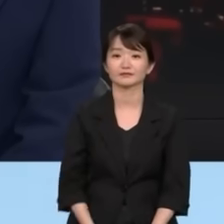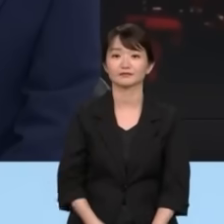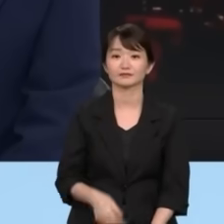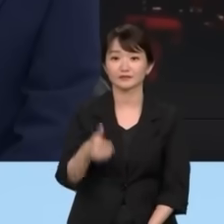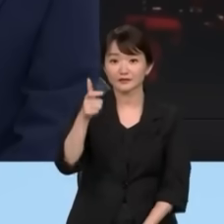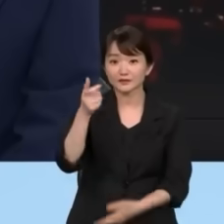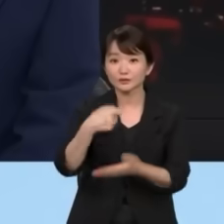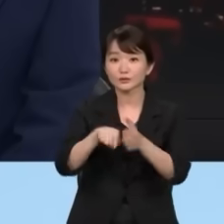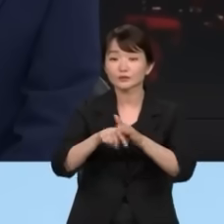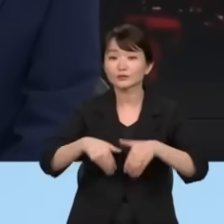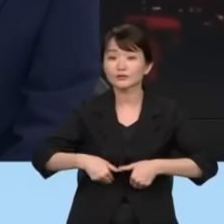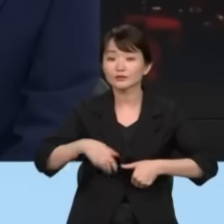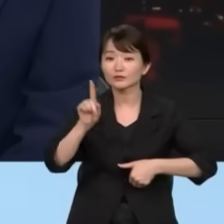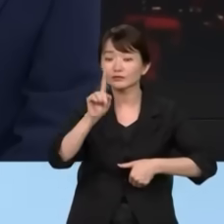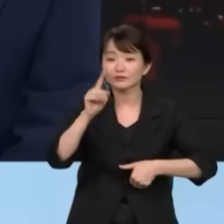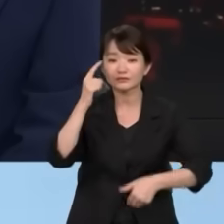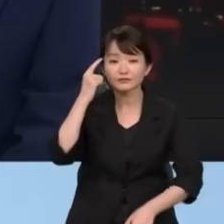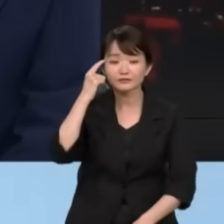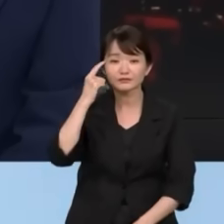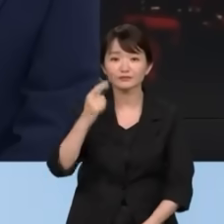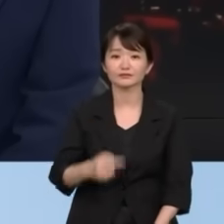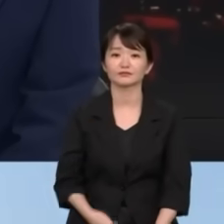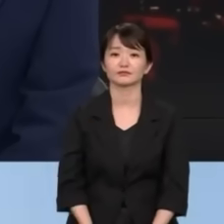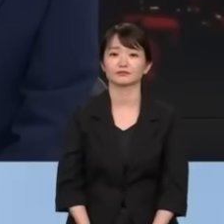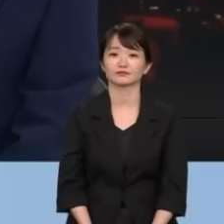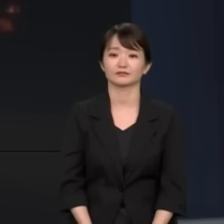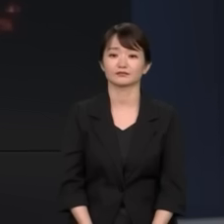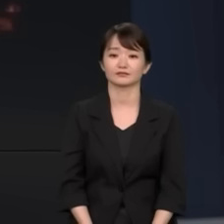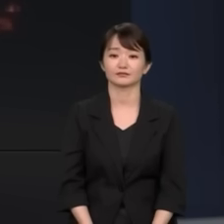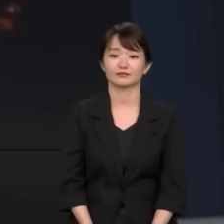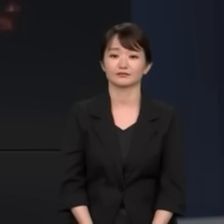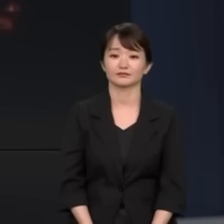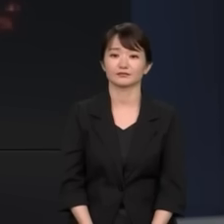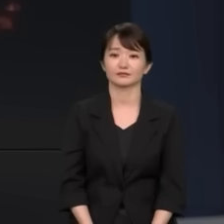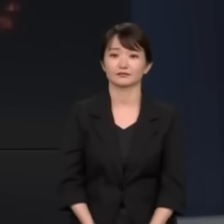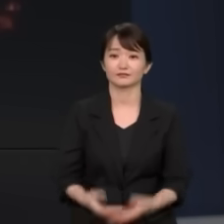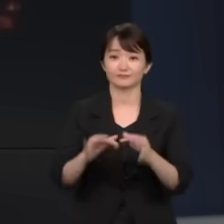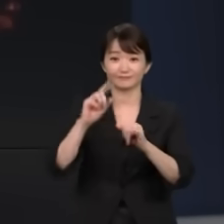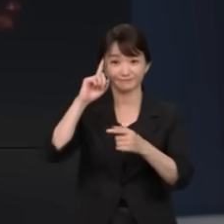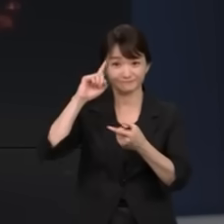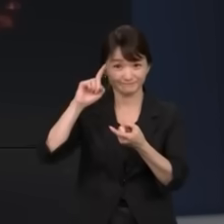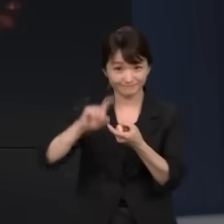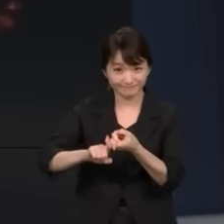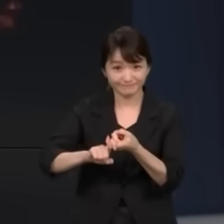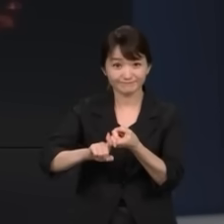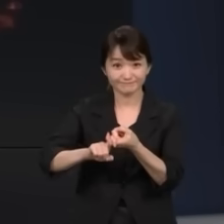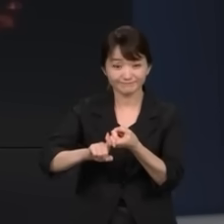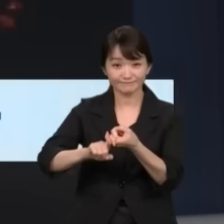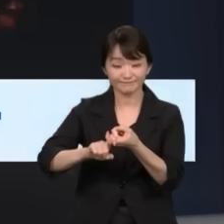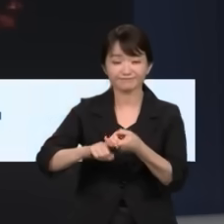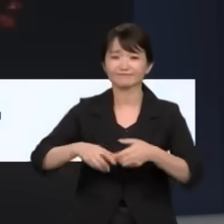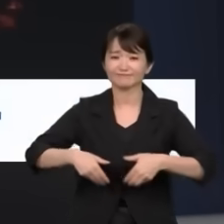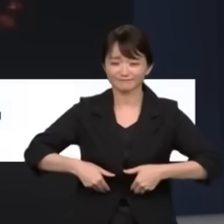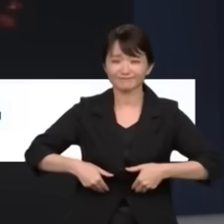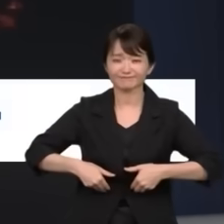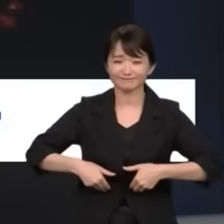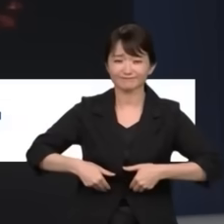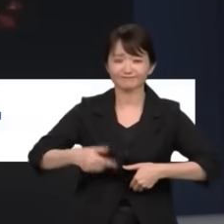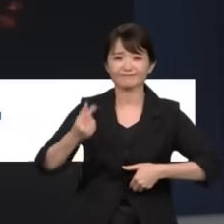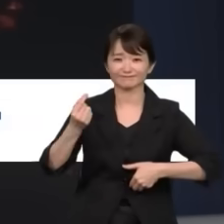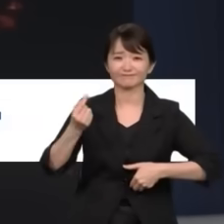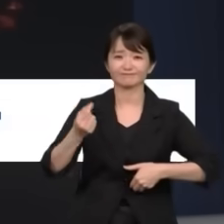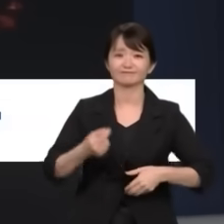을위 필요한 건 뭐라고 할 수 있을까요 국민들의 관심이 필요하지